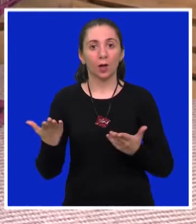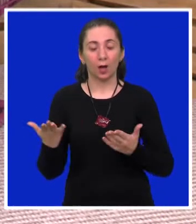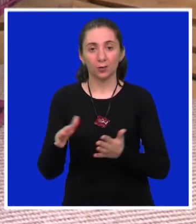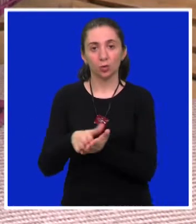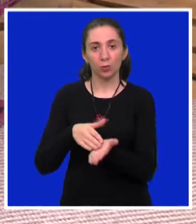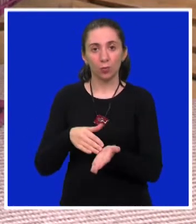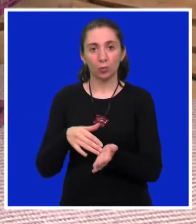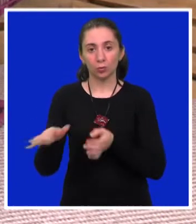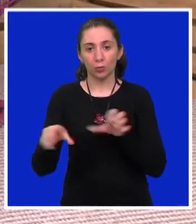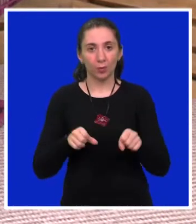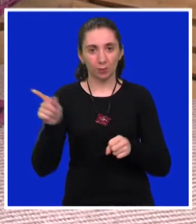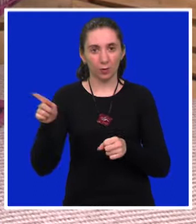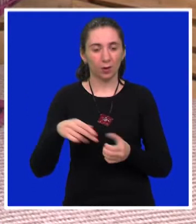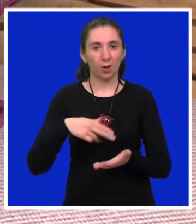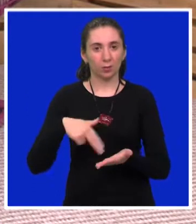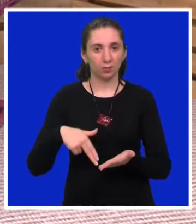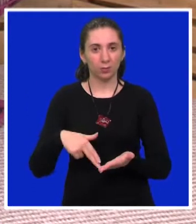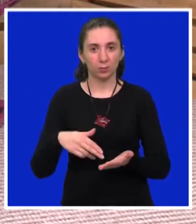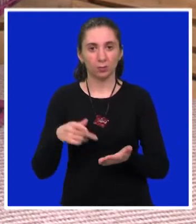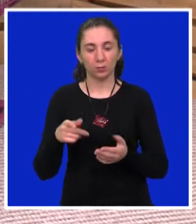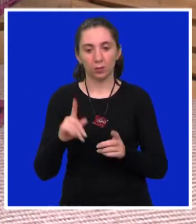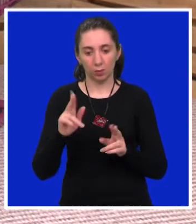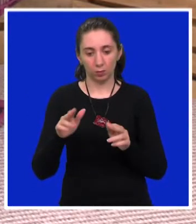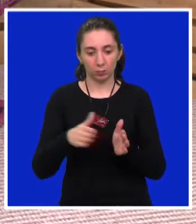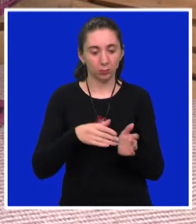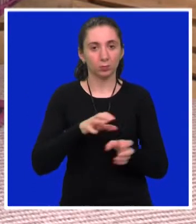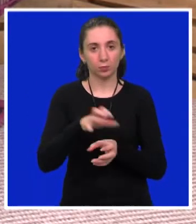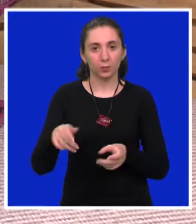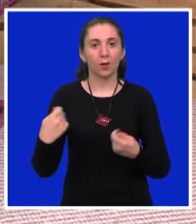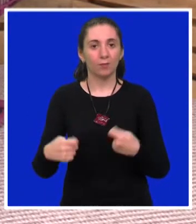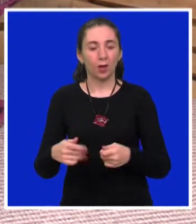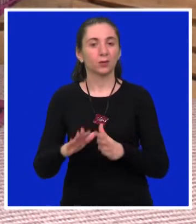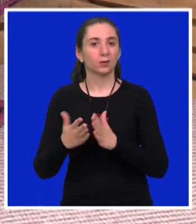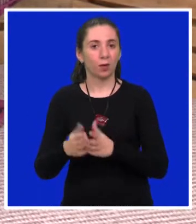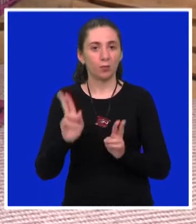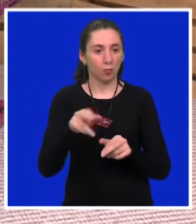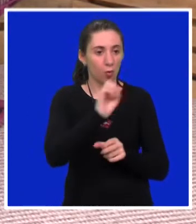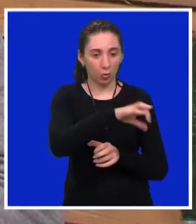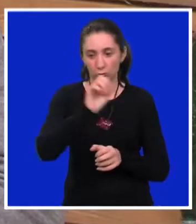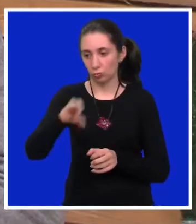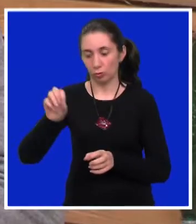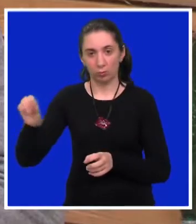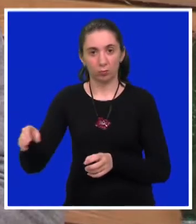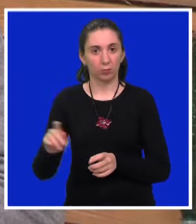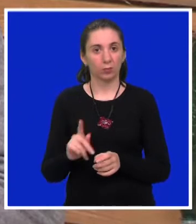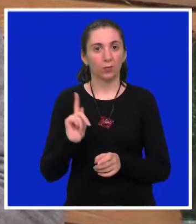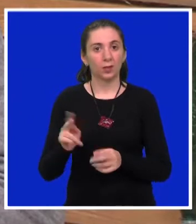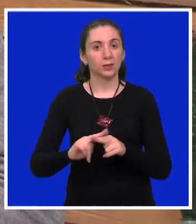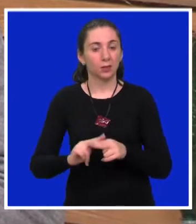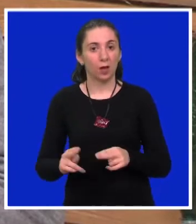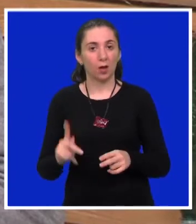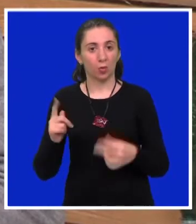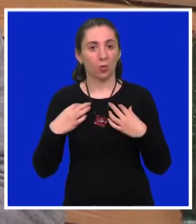kad će krenuti primjena uredbe u njenoj punini, razdvajati plastiku i papir, u konačnici